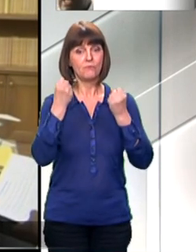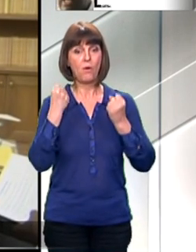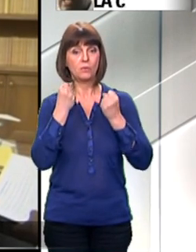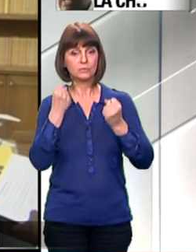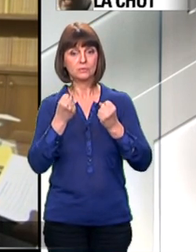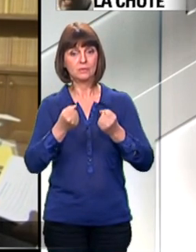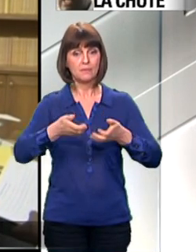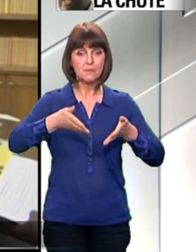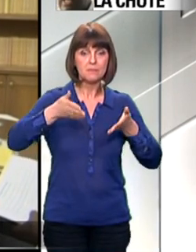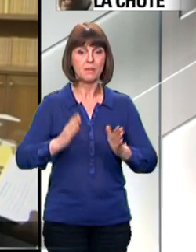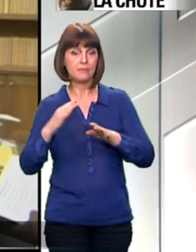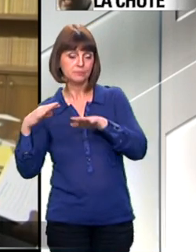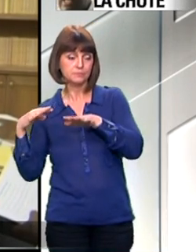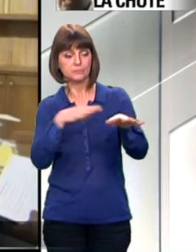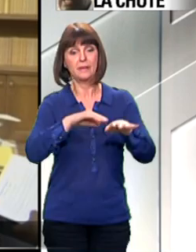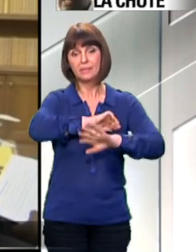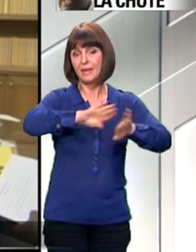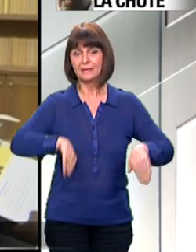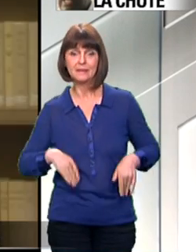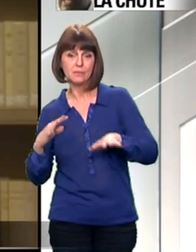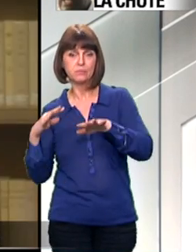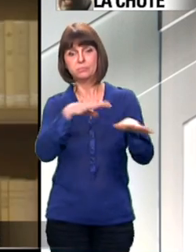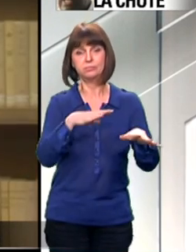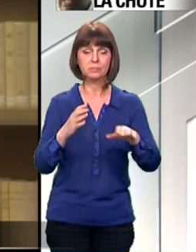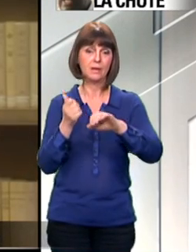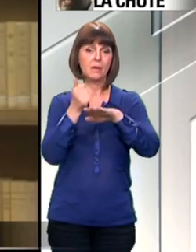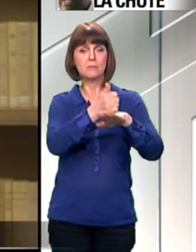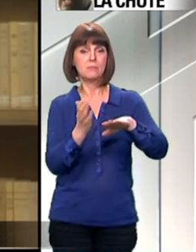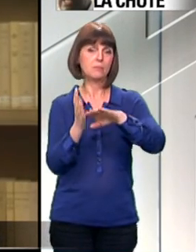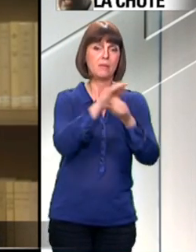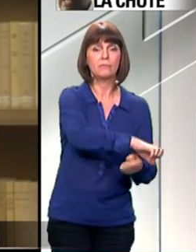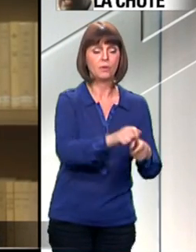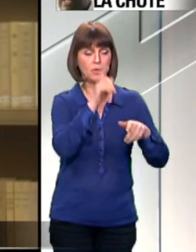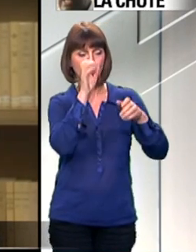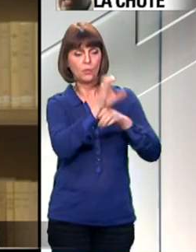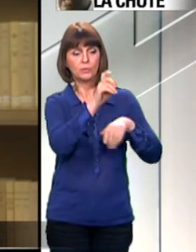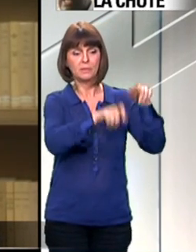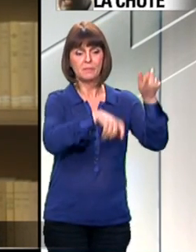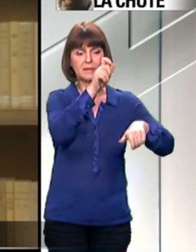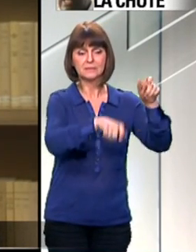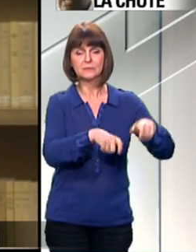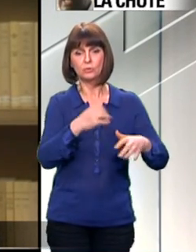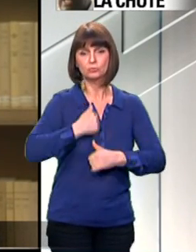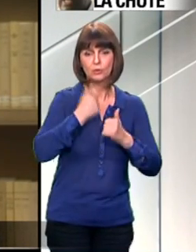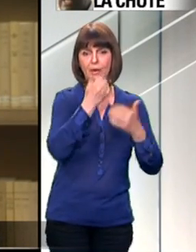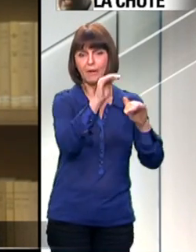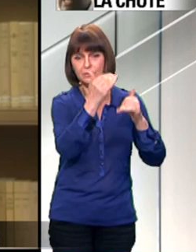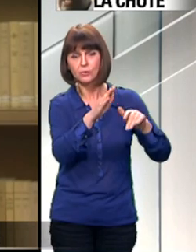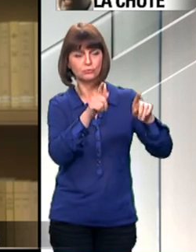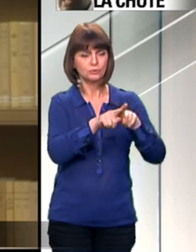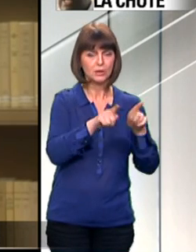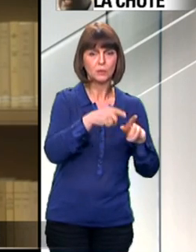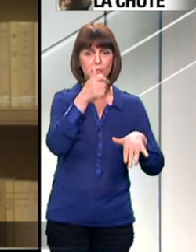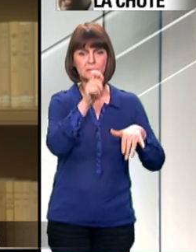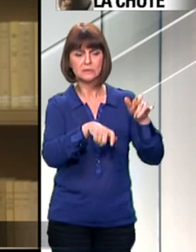lancé l'assaut final contre les mercenaires étrangers et autres